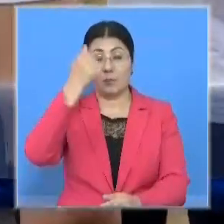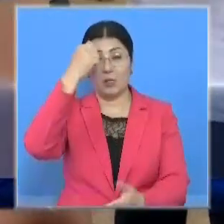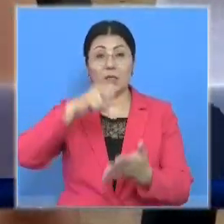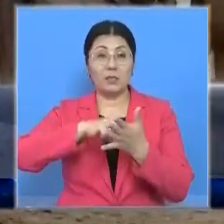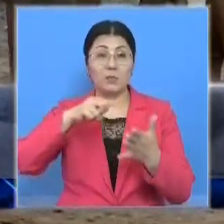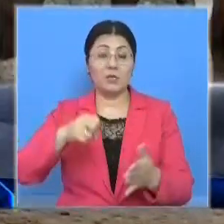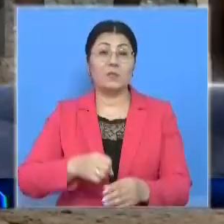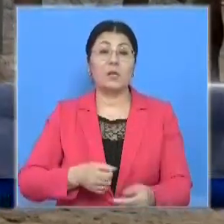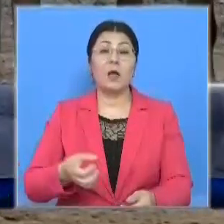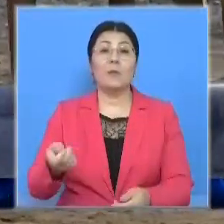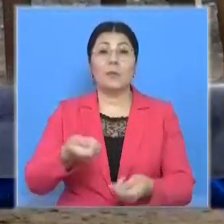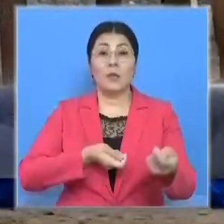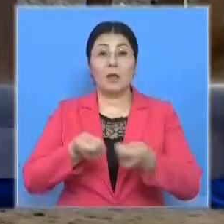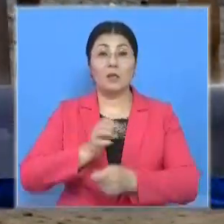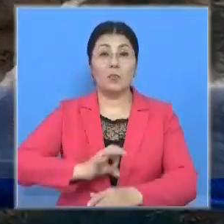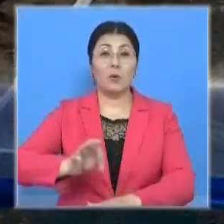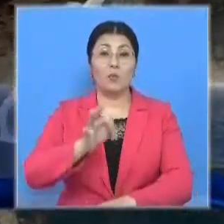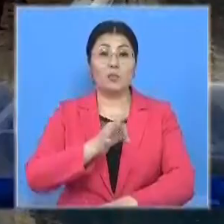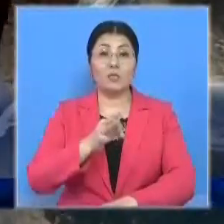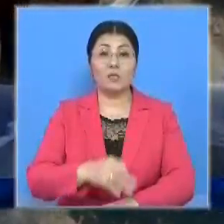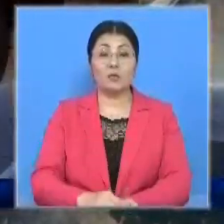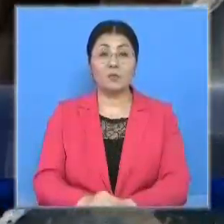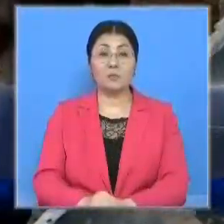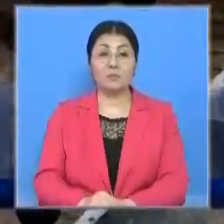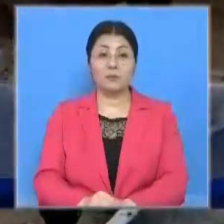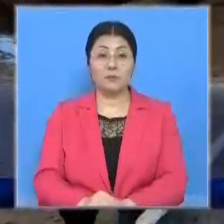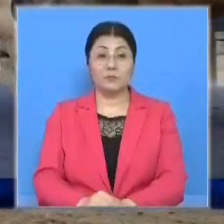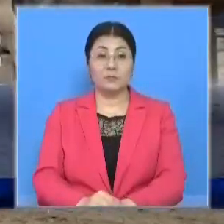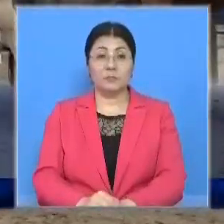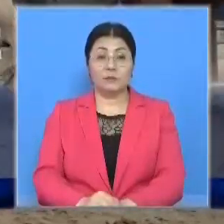Акима области. Владимир Федотов, Жасан Жалбаков, Азамат Сауханов, телеканал Актобе.